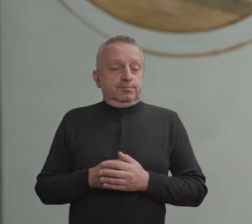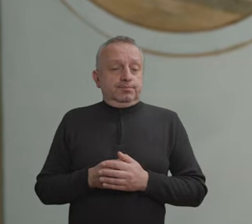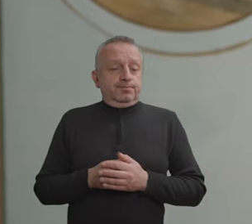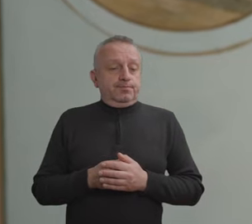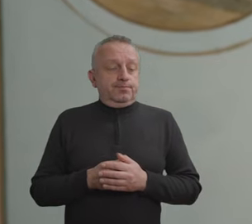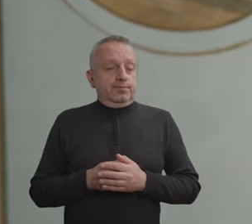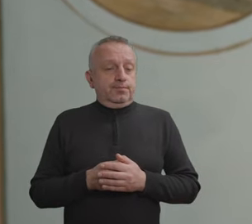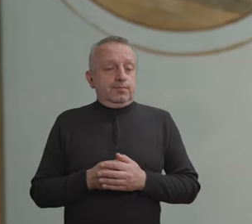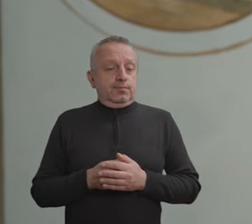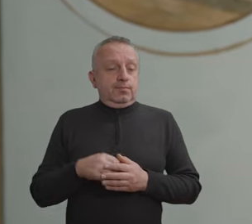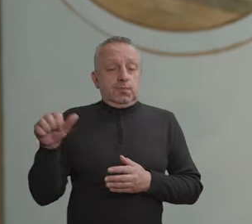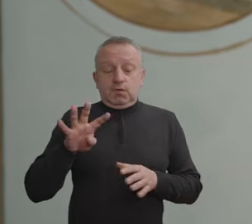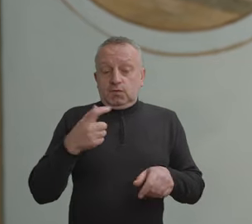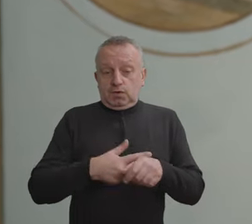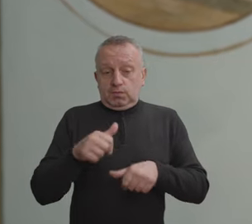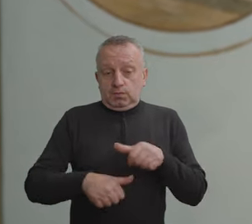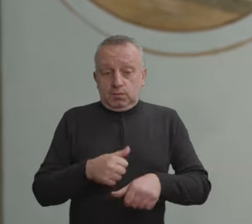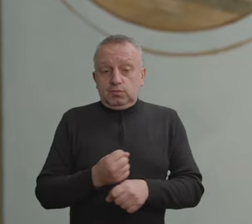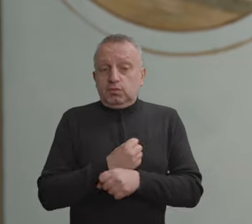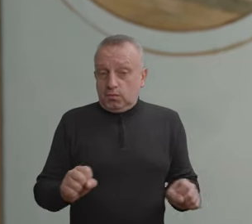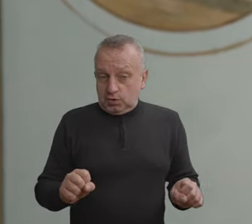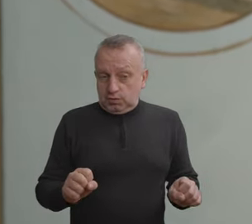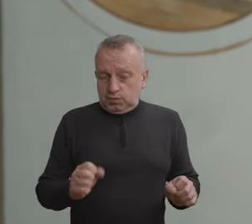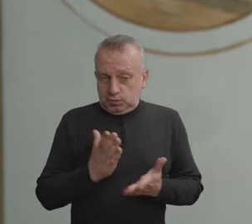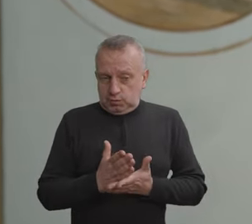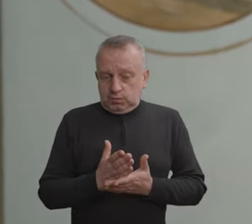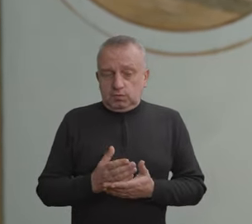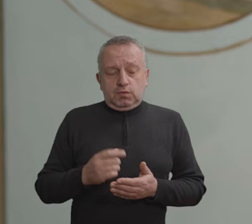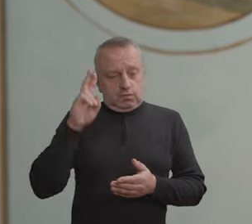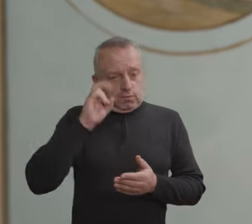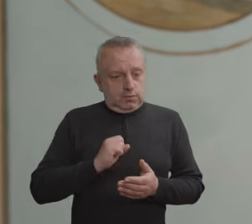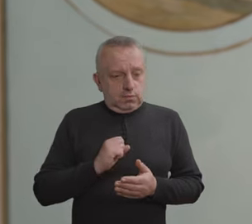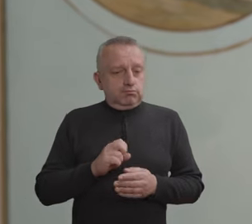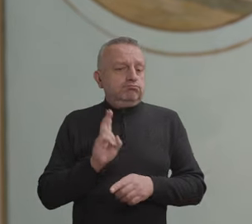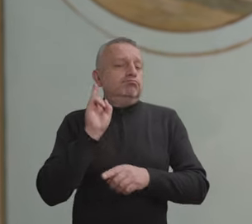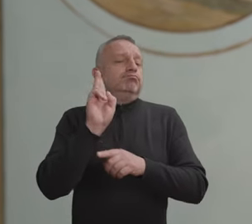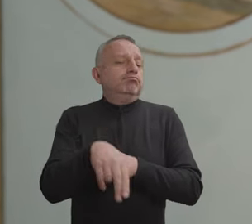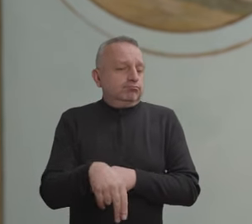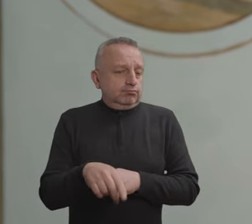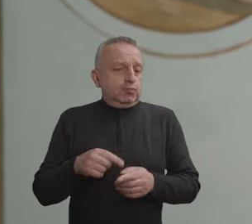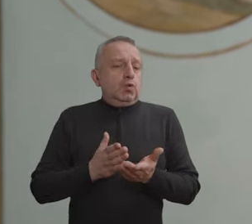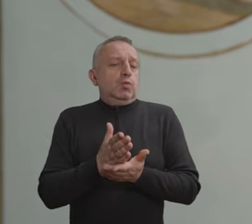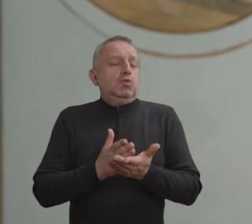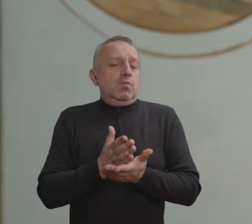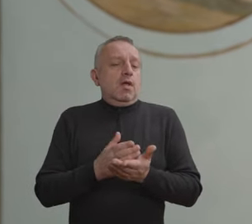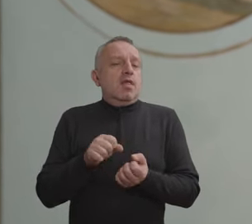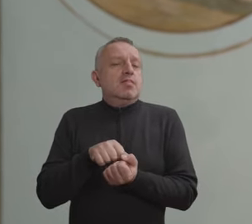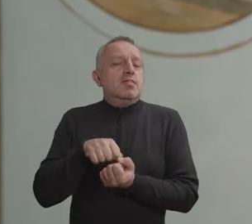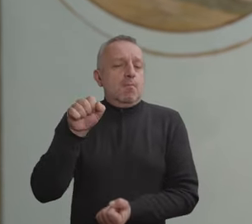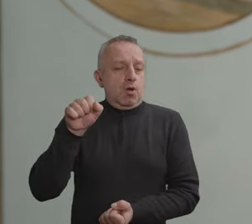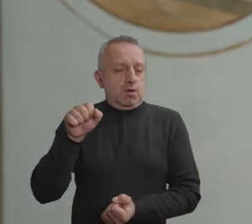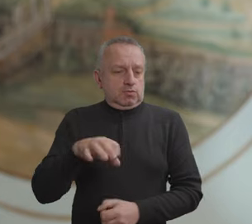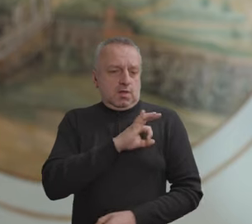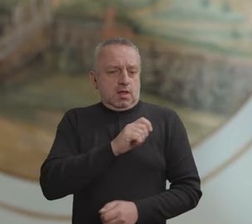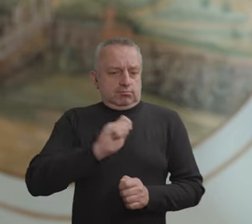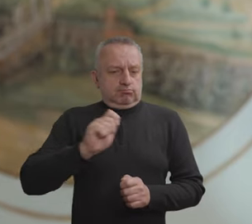Ostatecznie w 1922 roku zwolnił się ze służby w wojsku, a następnie oddał się służbie